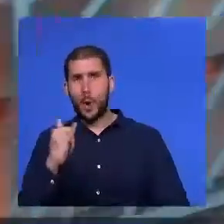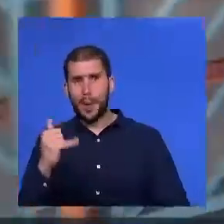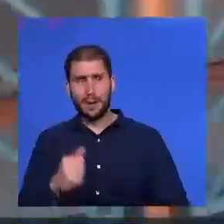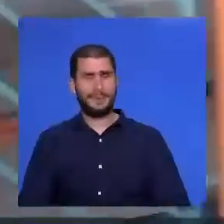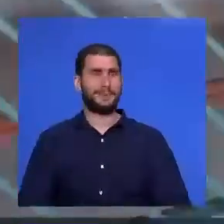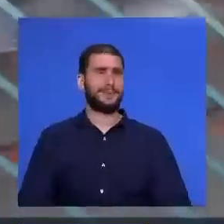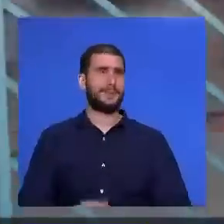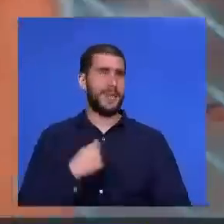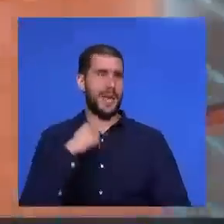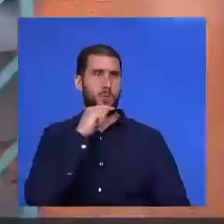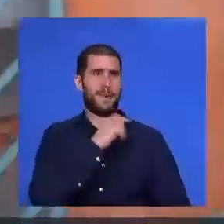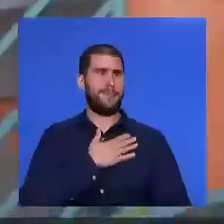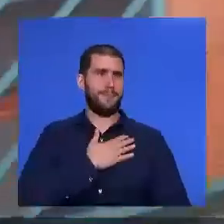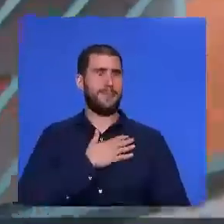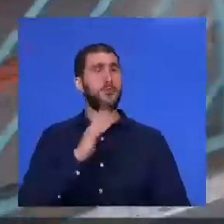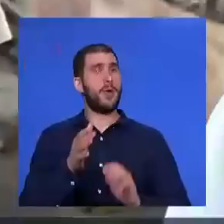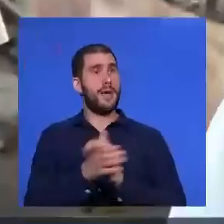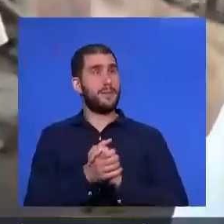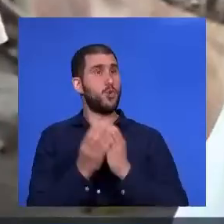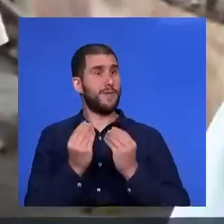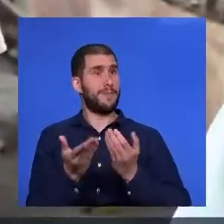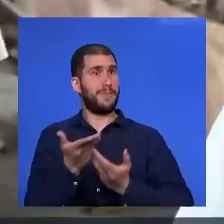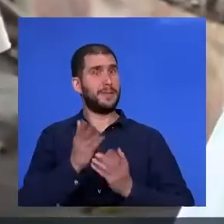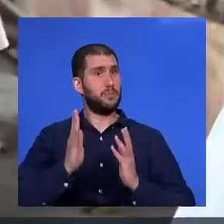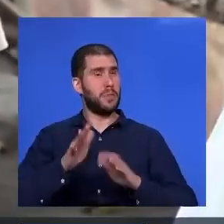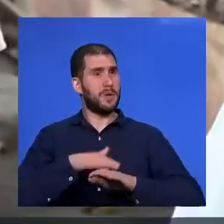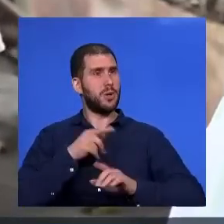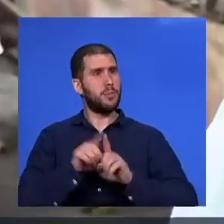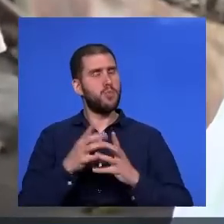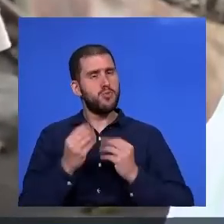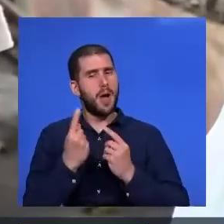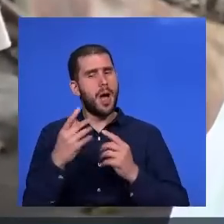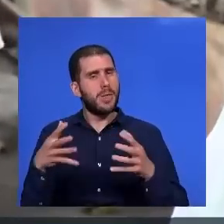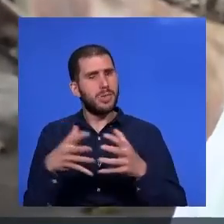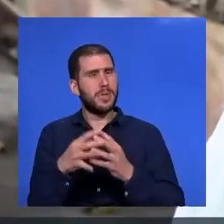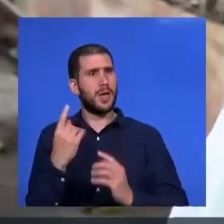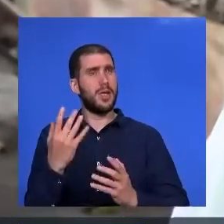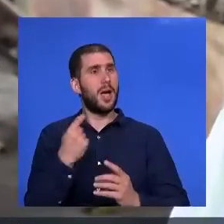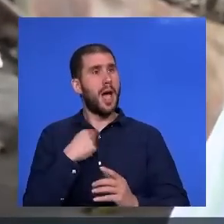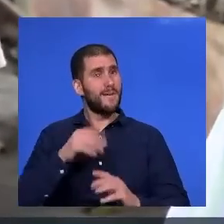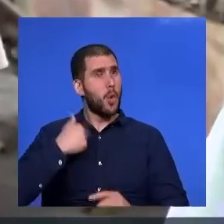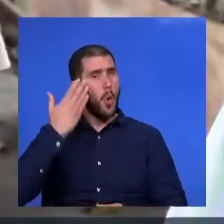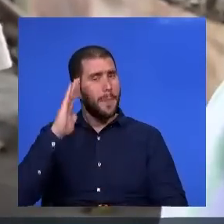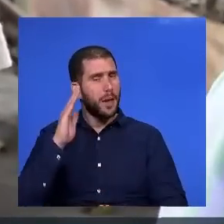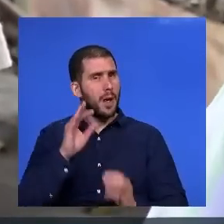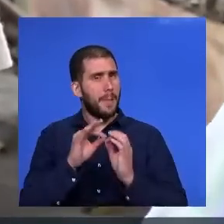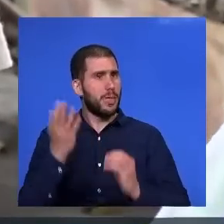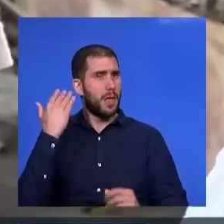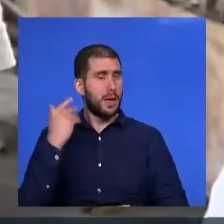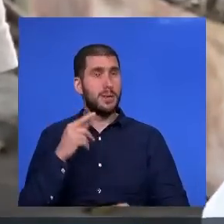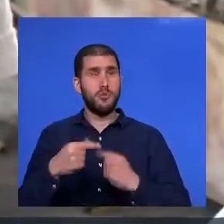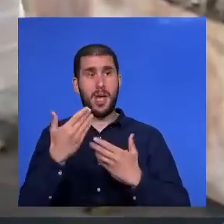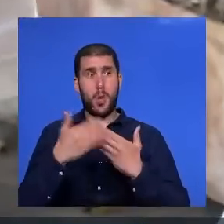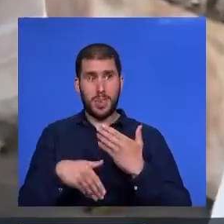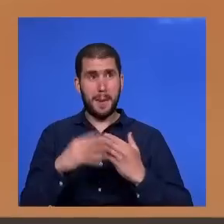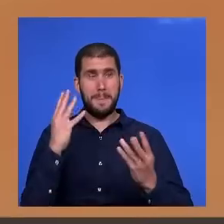צהובה. אני אדומה. יש לי חברים מאוד טובים פה, וזה מרגיש כאילו אנחנו משפחה אחת גדולה, למרות שאני לא מכירה אותם מההתחלה. בשנה האחרונה